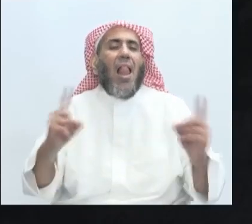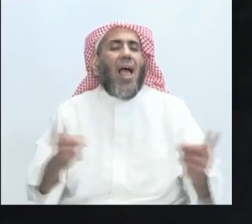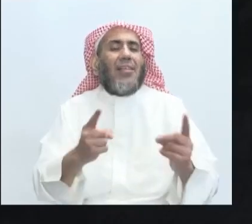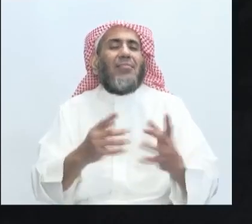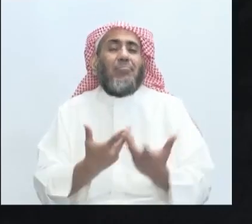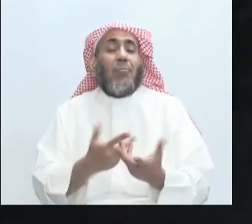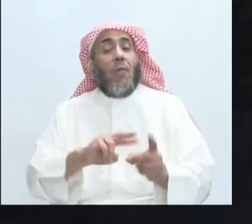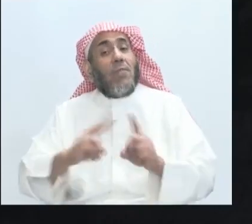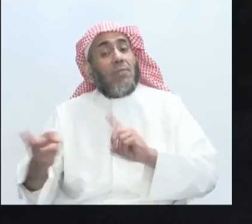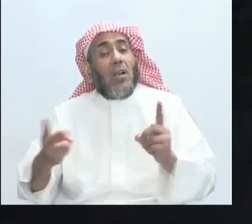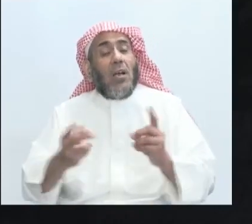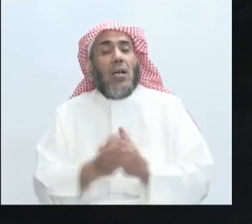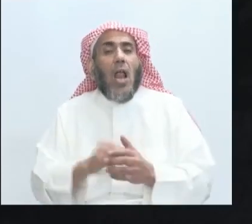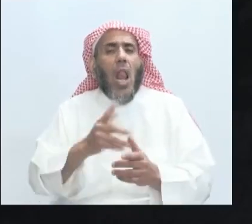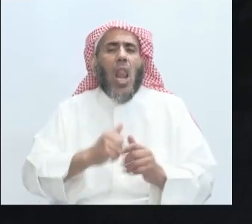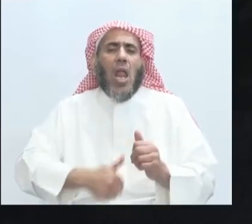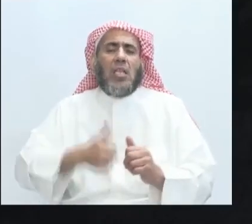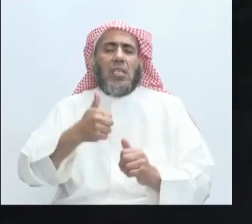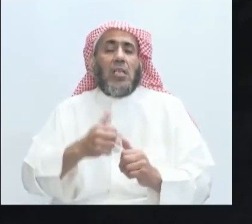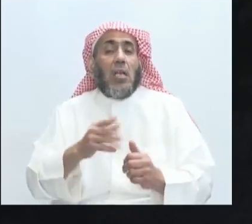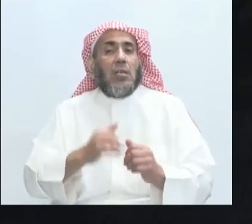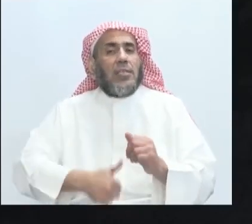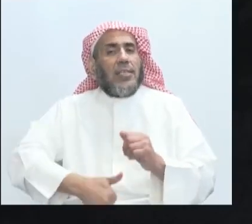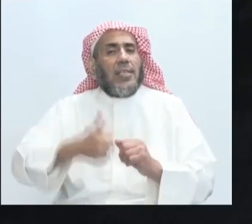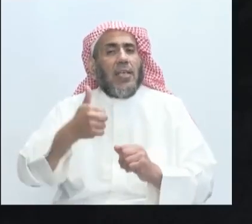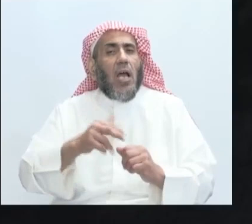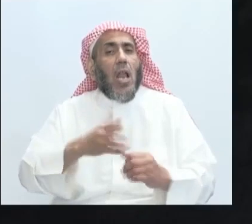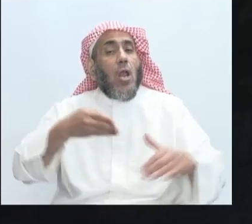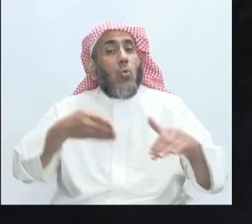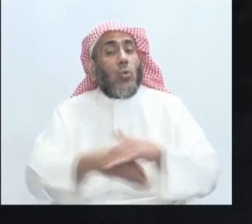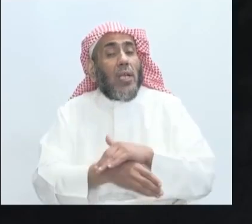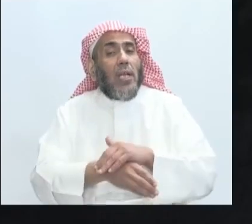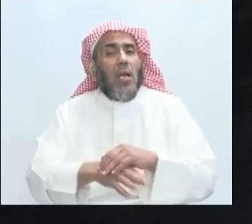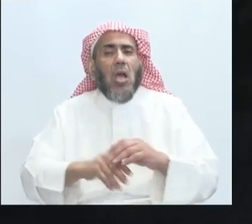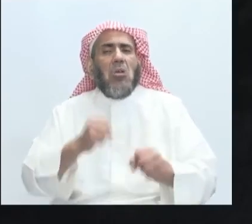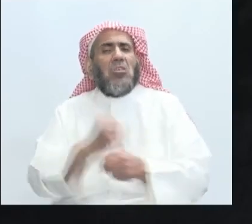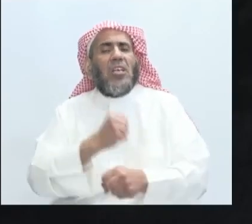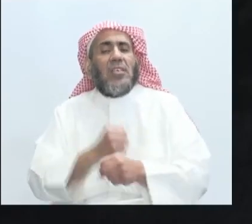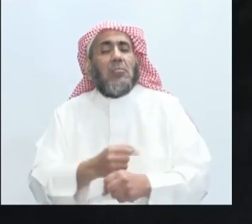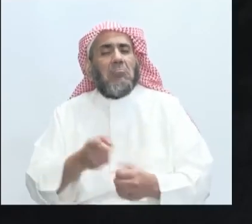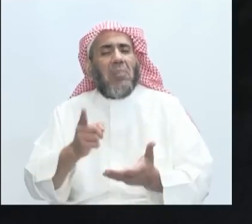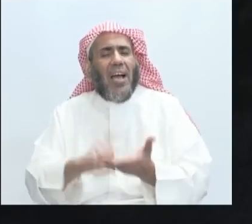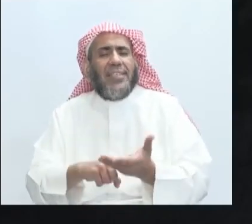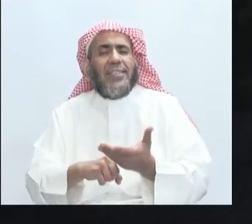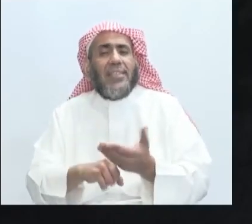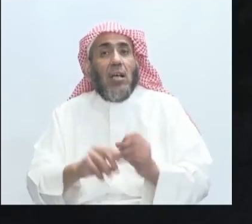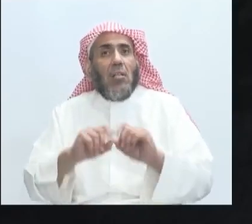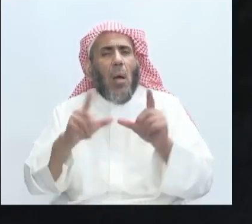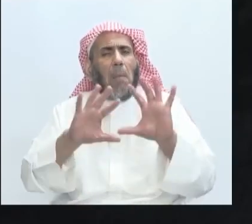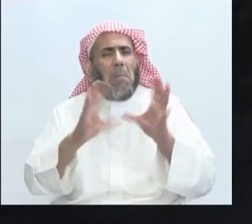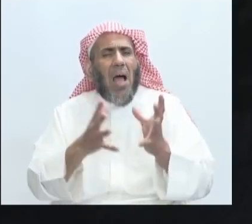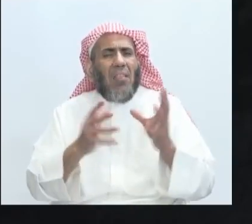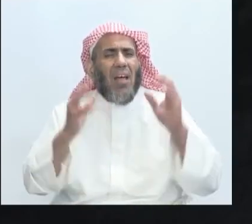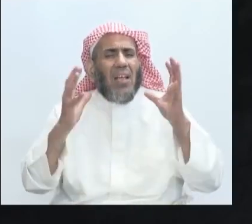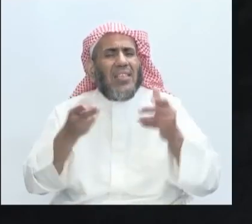الاعتياديه اي لا نستطيع او لكي نستطيع انلا ندخل اي شخص قد ظهرت عليه بعض